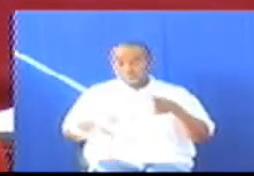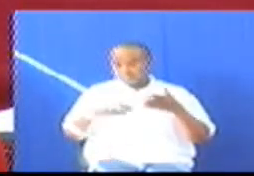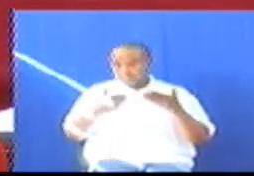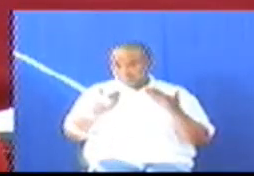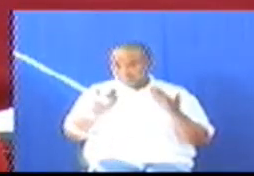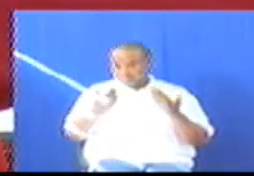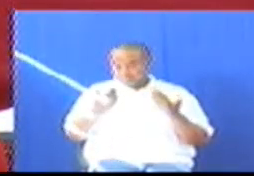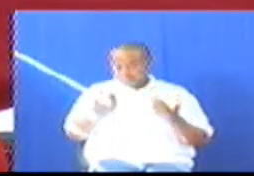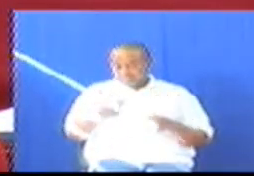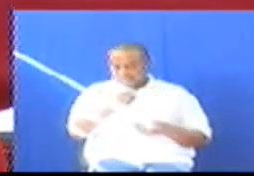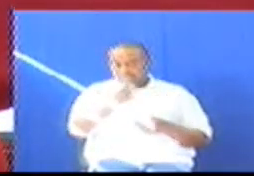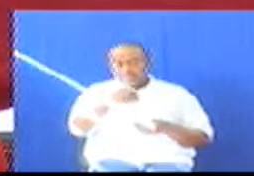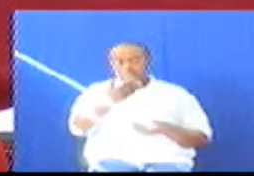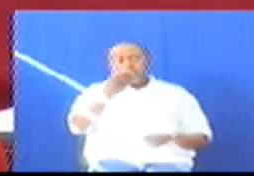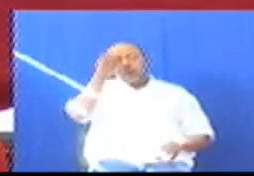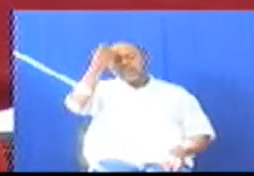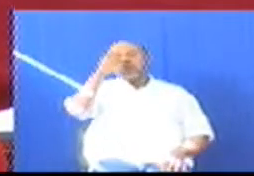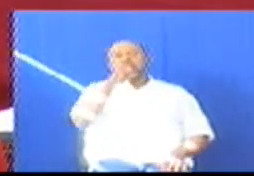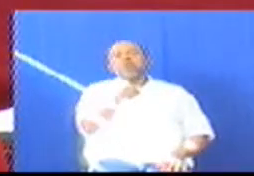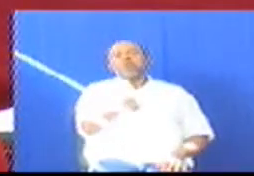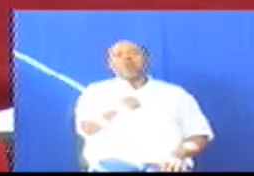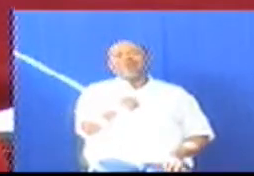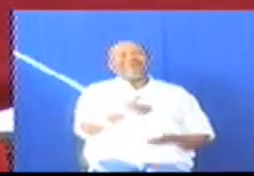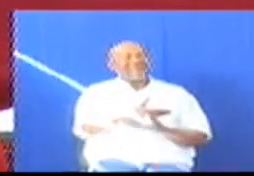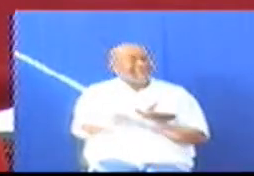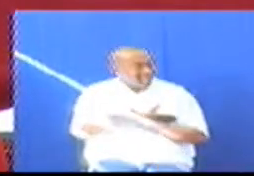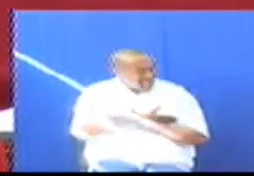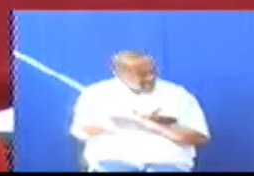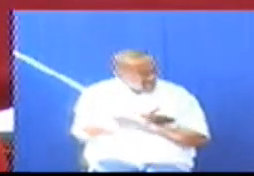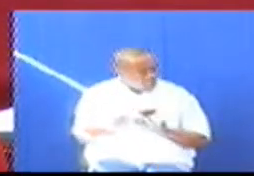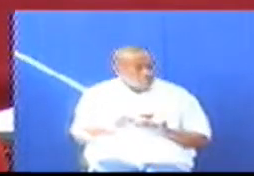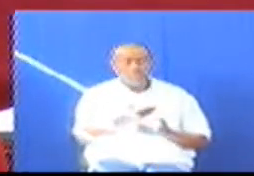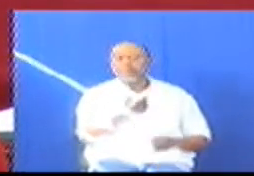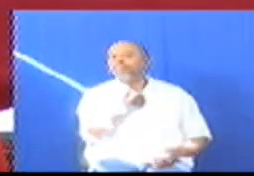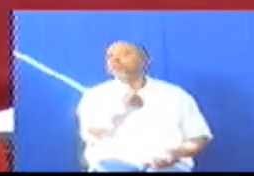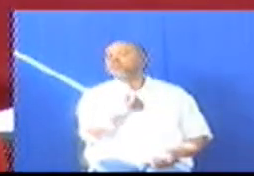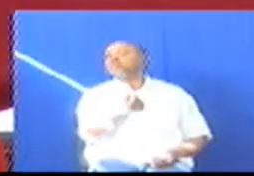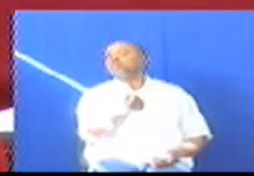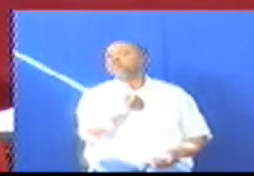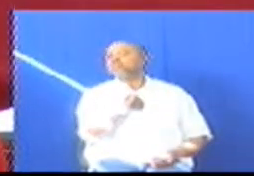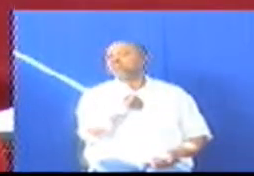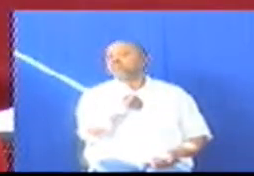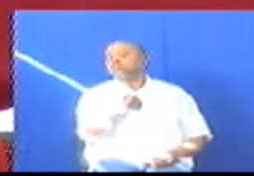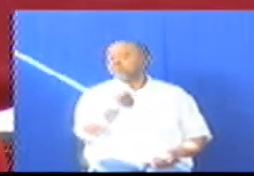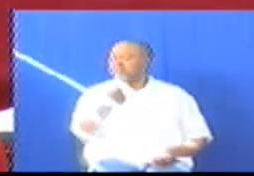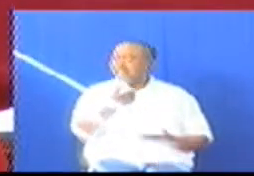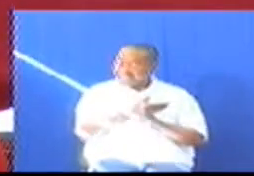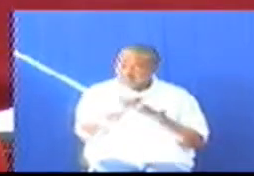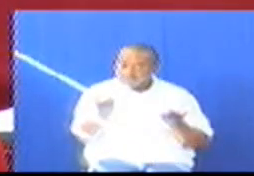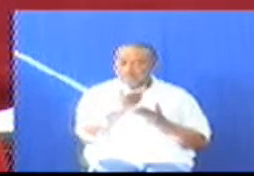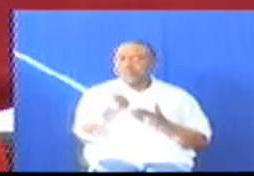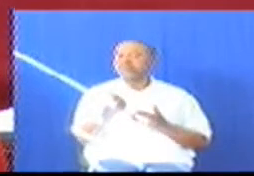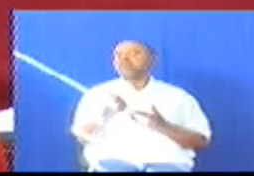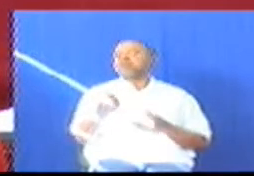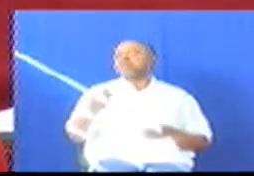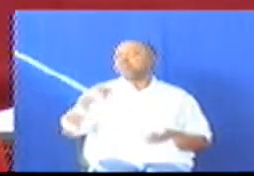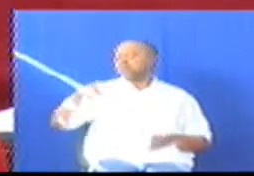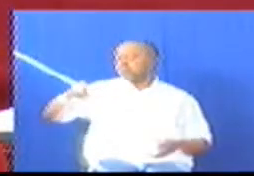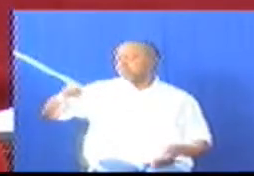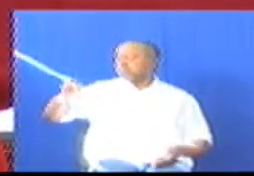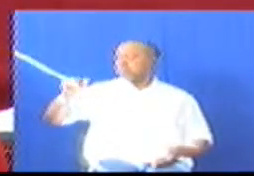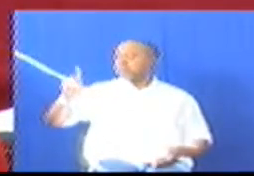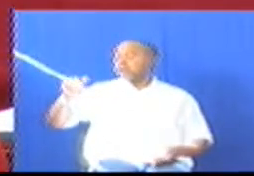uangalizi, wakakuta kwamba hakuna fedha za taasisi hii ya Pride Tanzania.